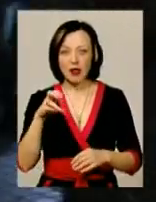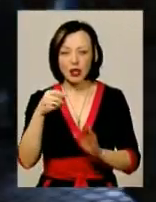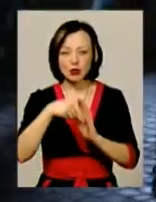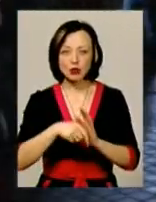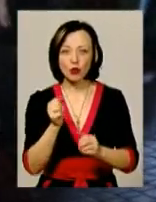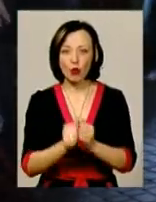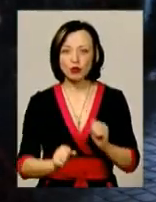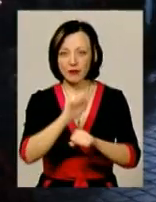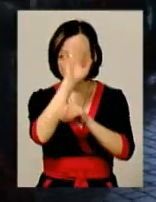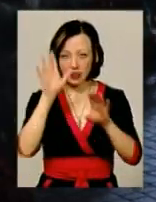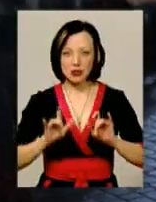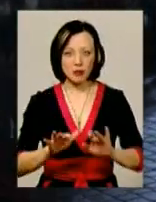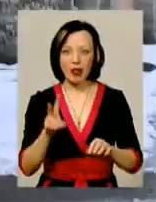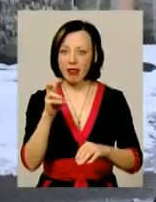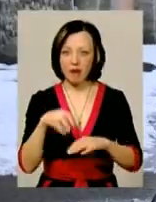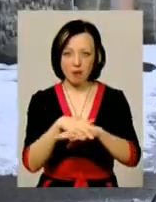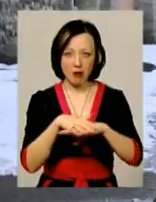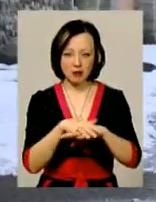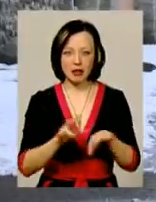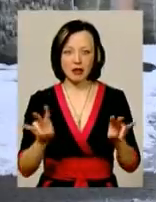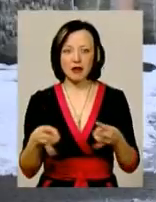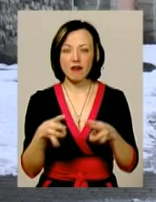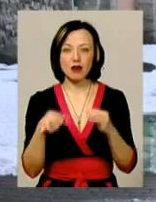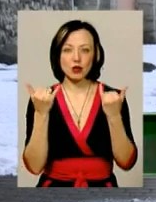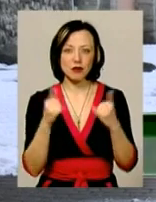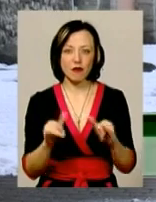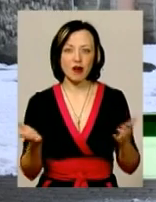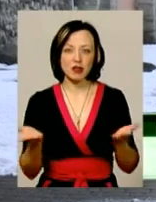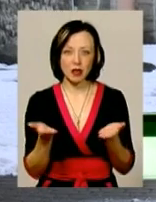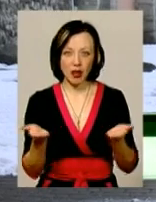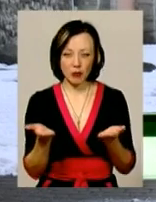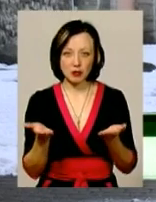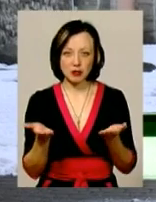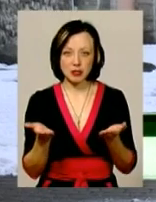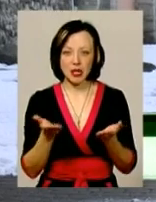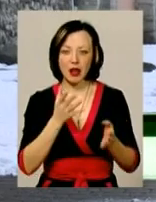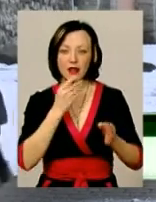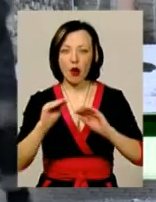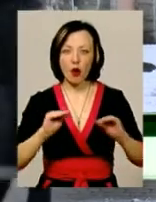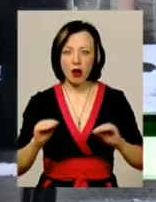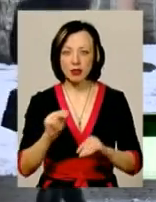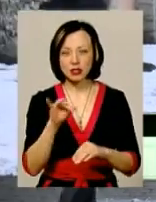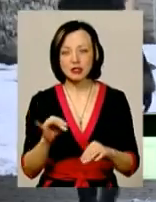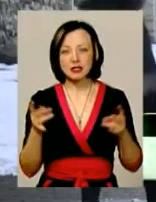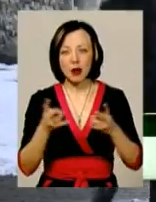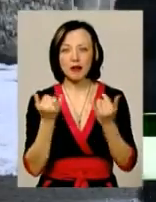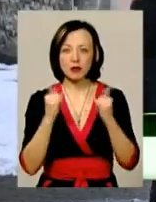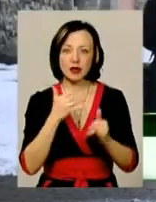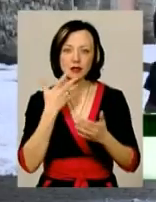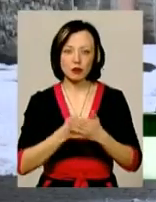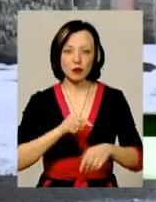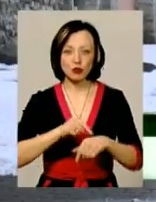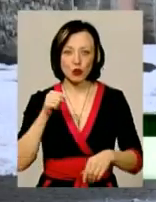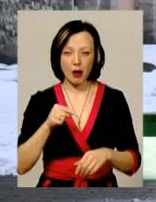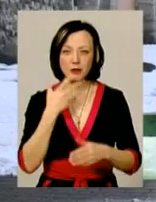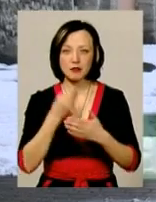кожної весільної церемонії не в масовості. Не варто дивувати якимись декораціями чи ще чимось. Потрібно дивувати своїми